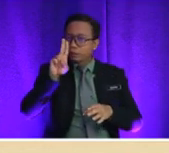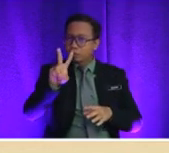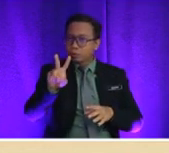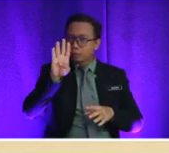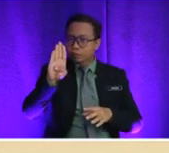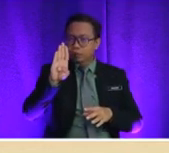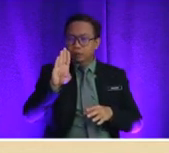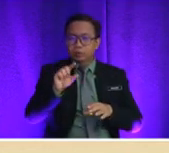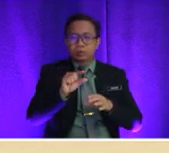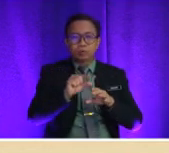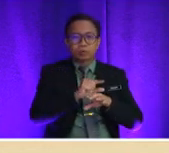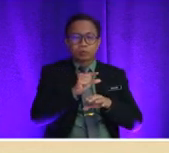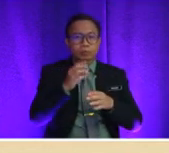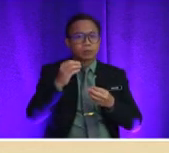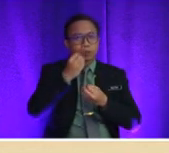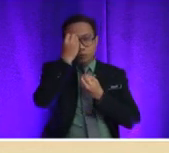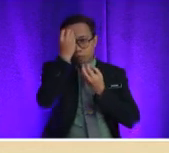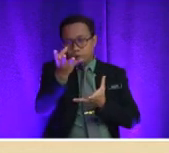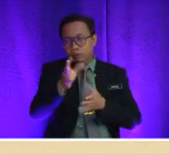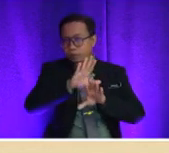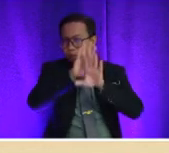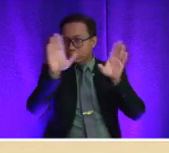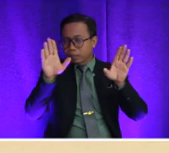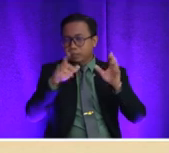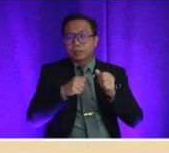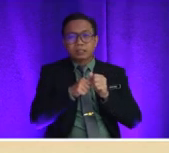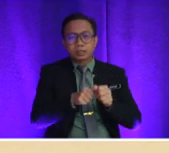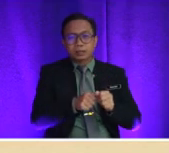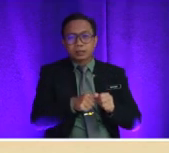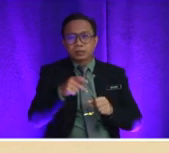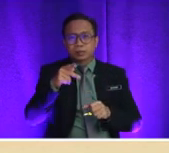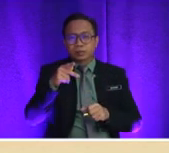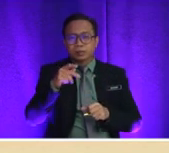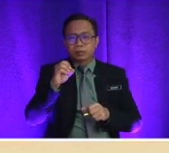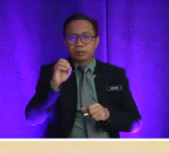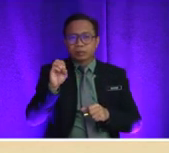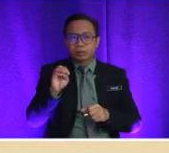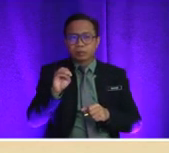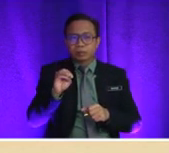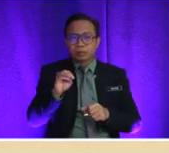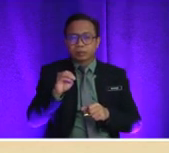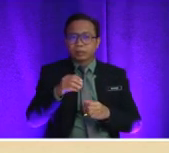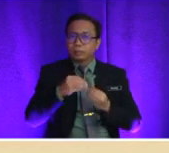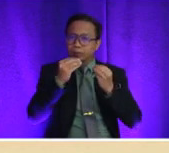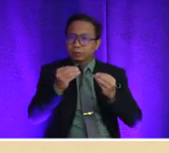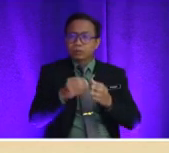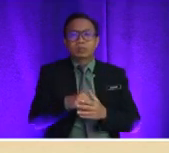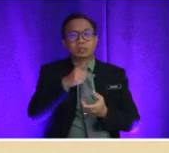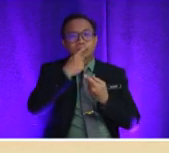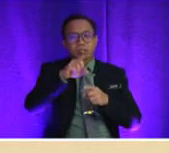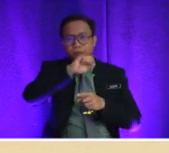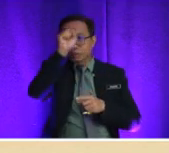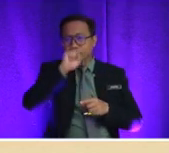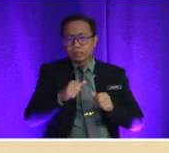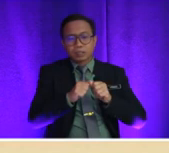maklumat tambahan yang perlu dimasukkan adalah jelas memikul yang dibutuhkan Jawa soalnya mengikut